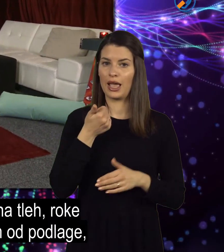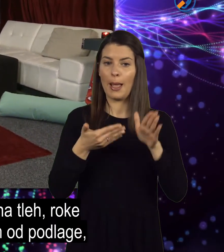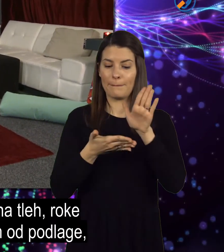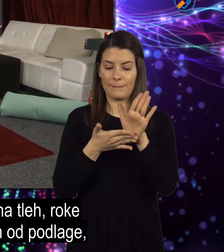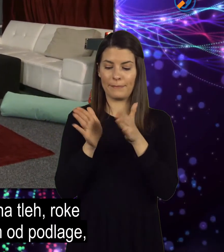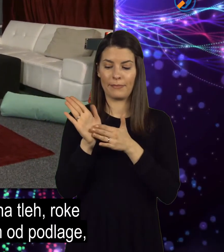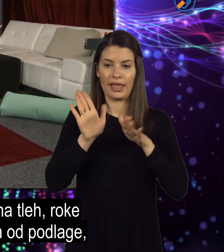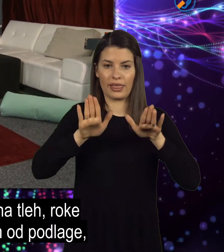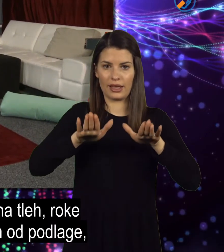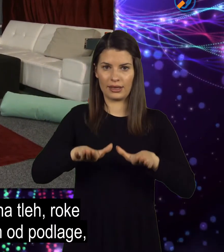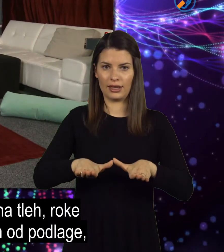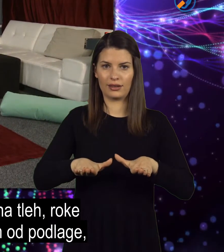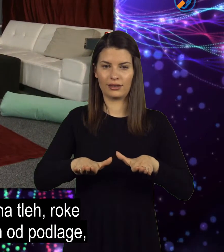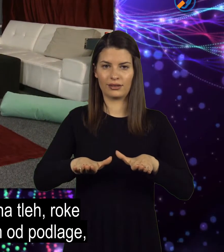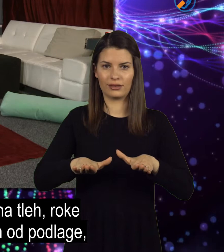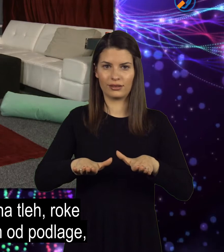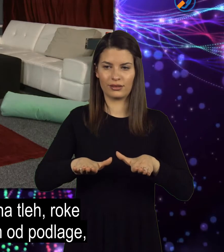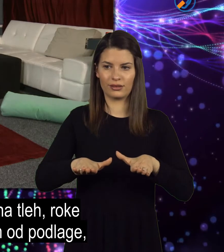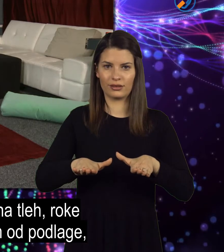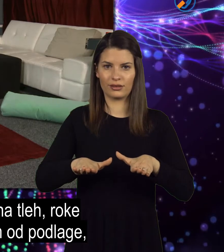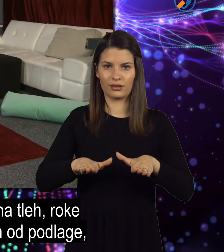Ponovno, peti sta na tleh,